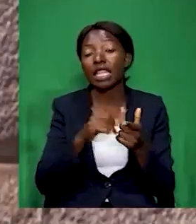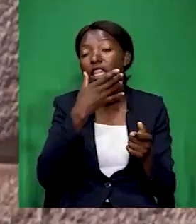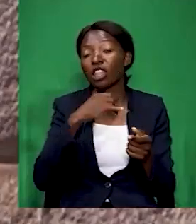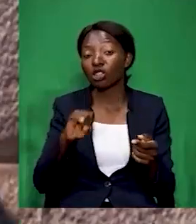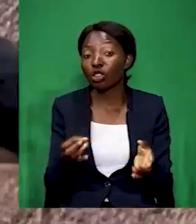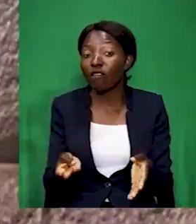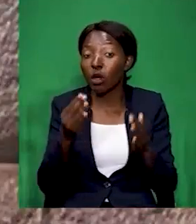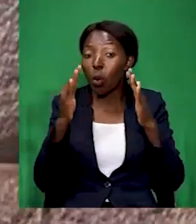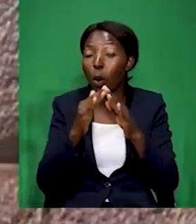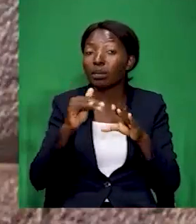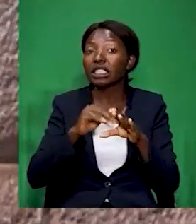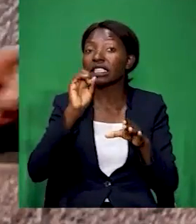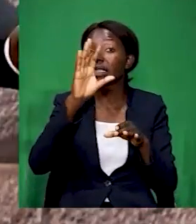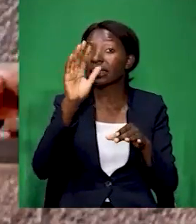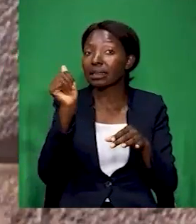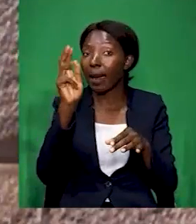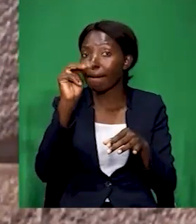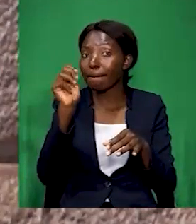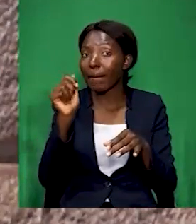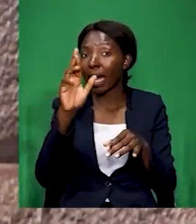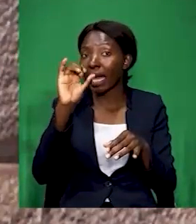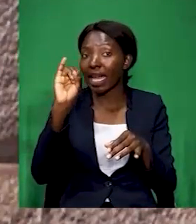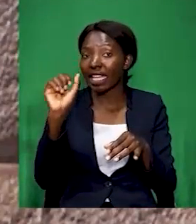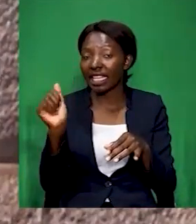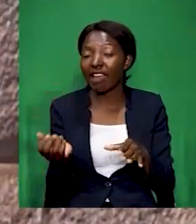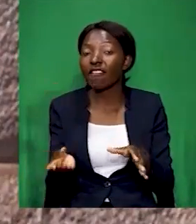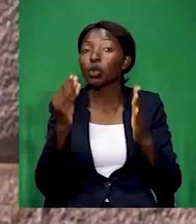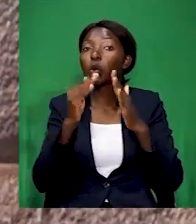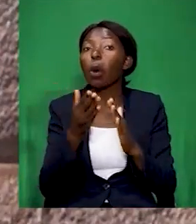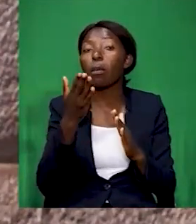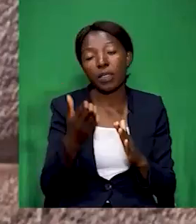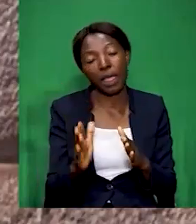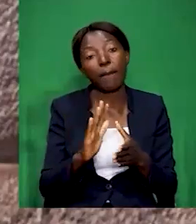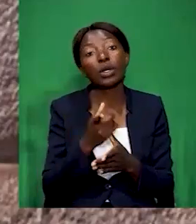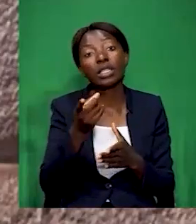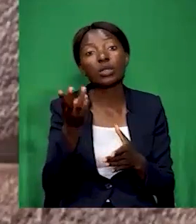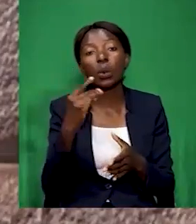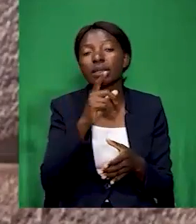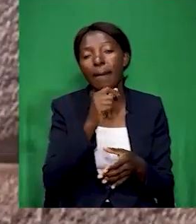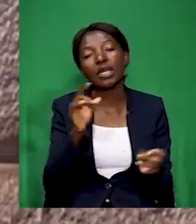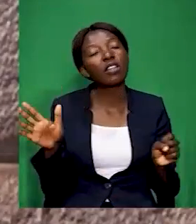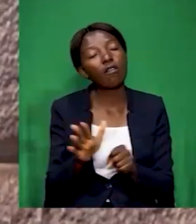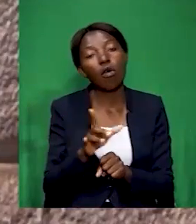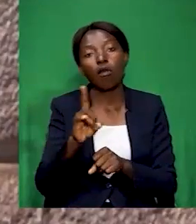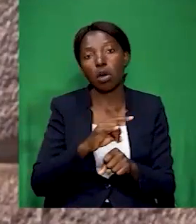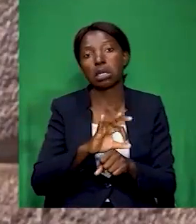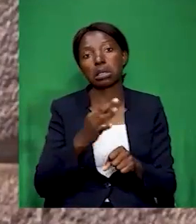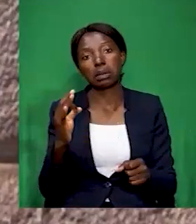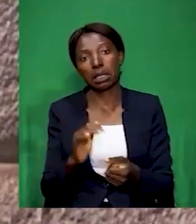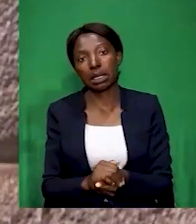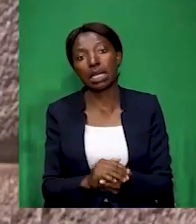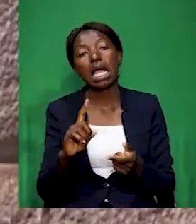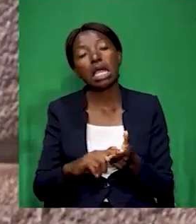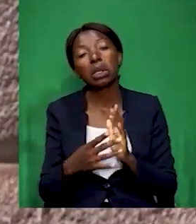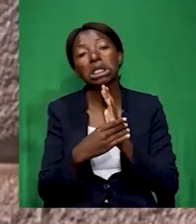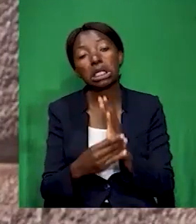pa Samaria. Majuda nema Samaria wasinga jizani. Nekutu wangaru warume. Vakazara nemweya.